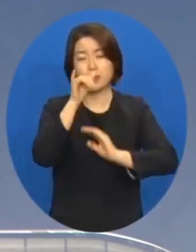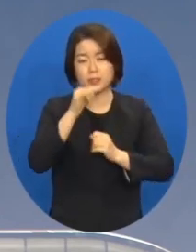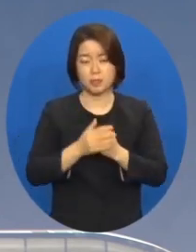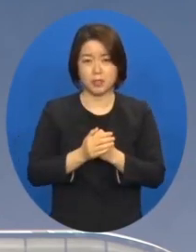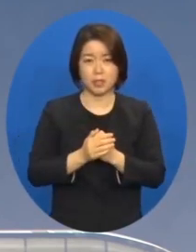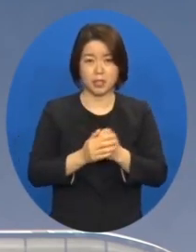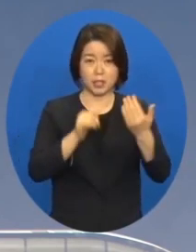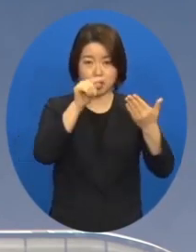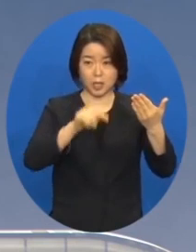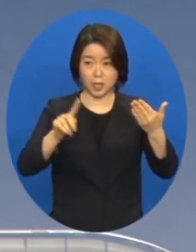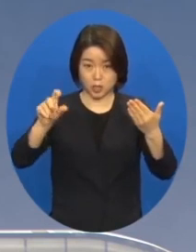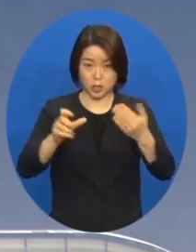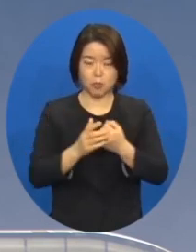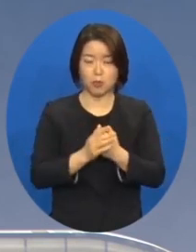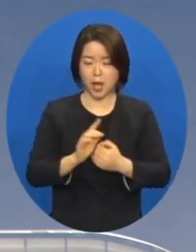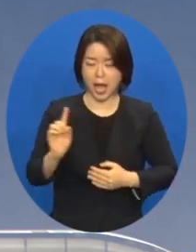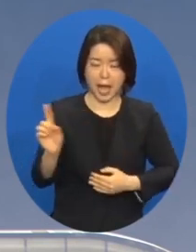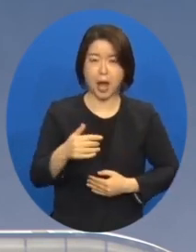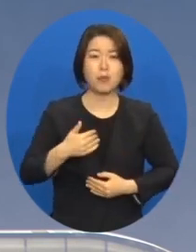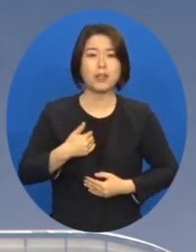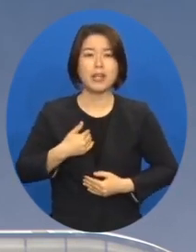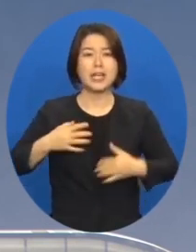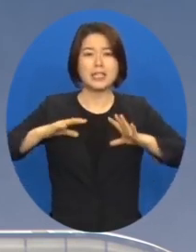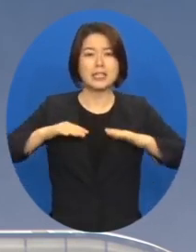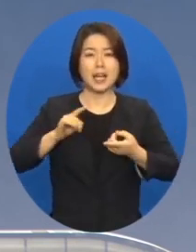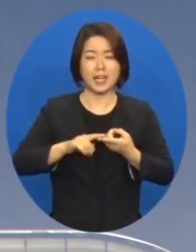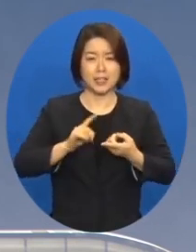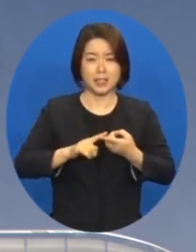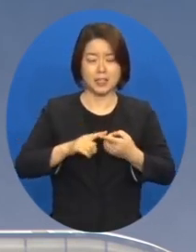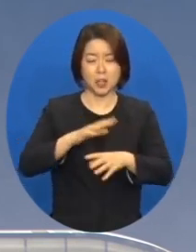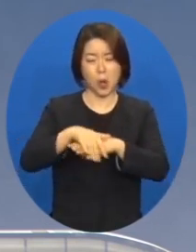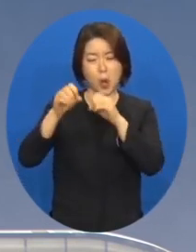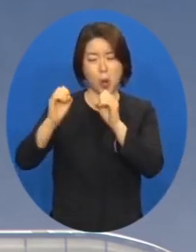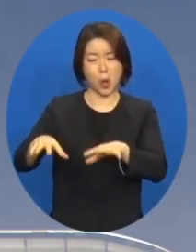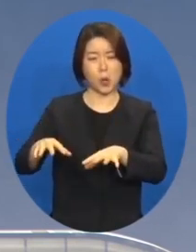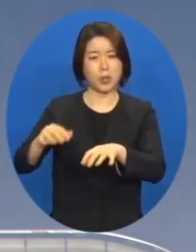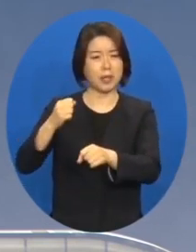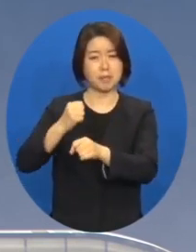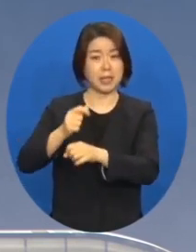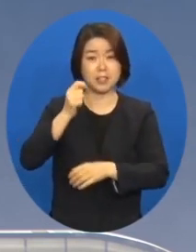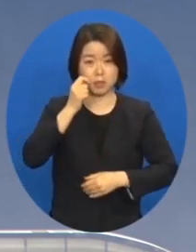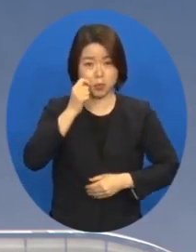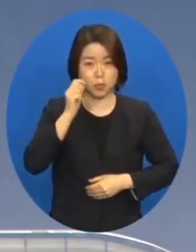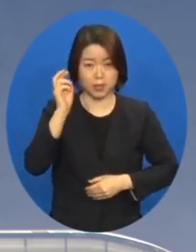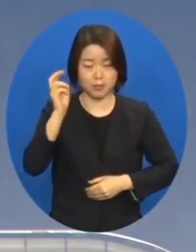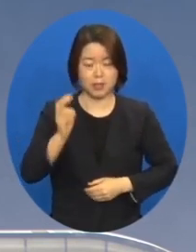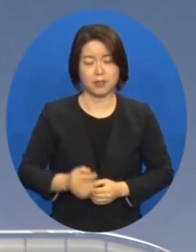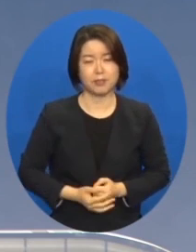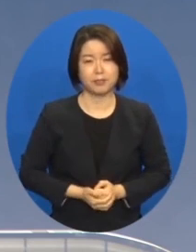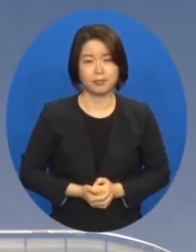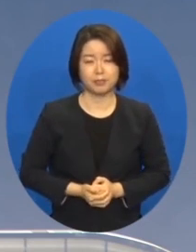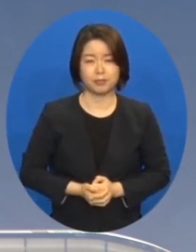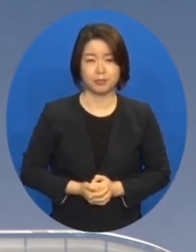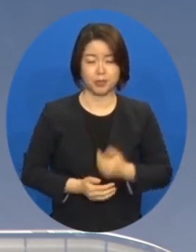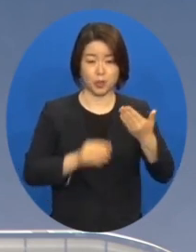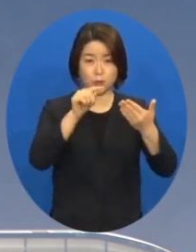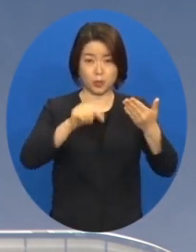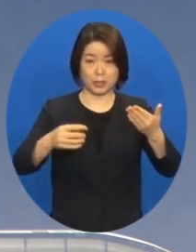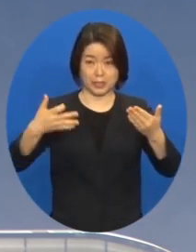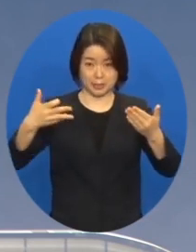15절에 아무도 나의 이 자랑거리를 헛되게 하지 못할 것입니다. 18절에